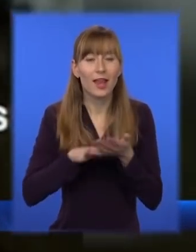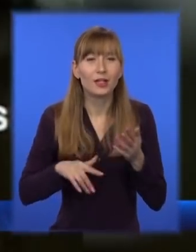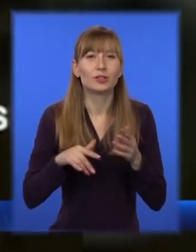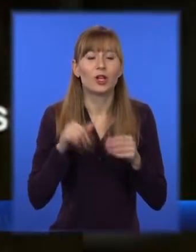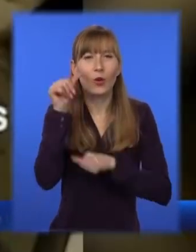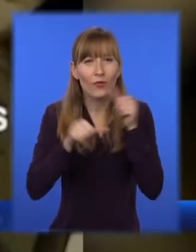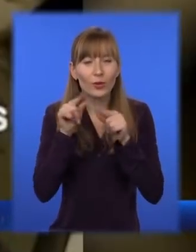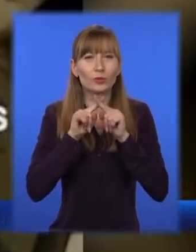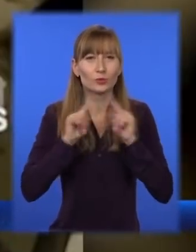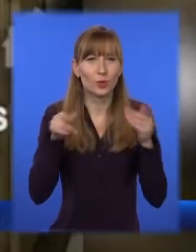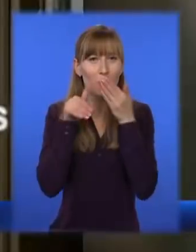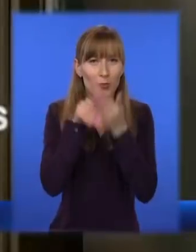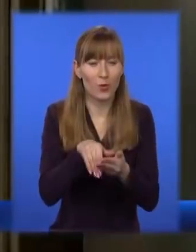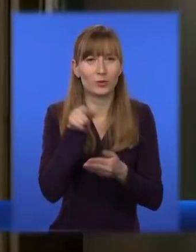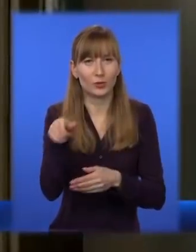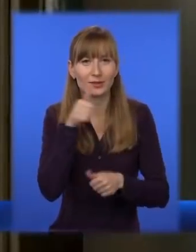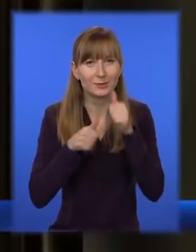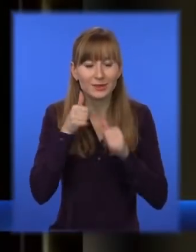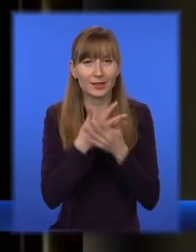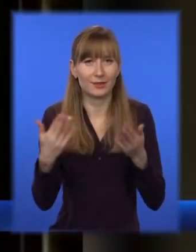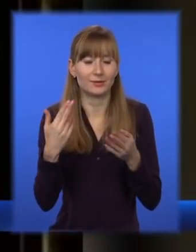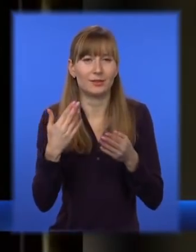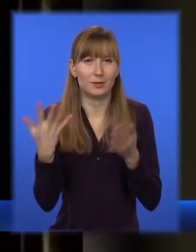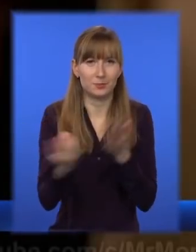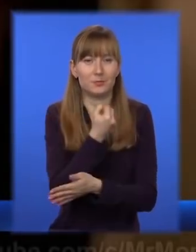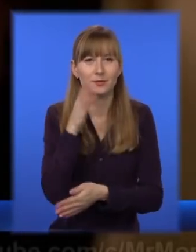диво допомогло Кевіну в його нелегких випробуваннях.